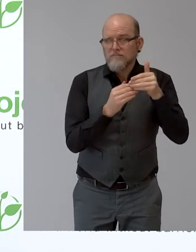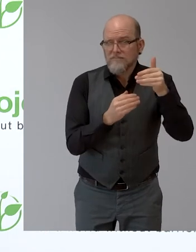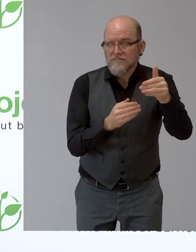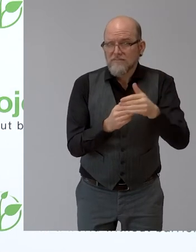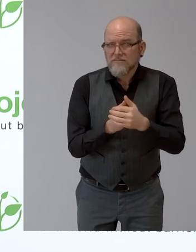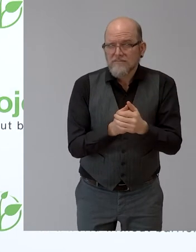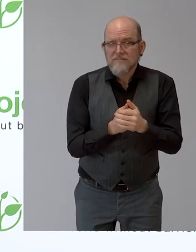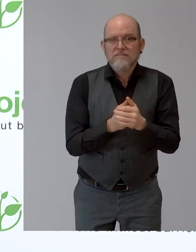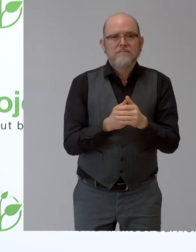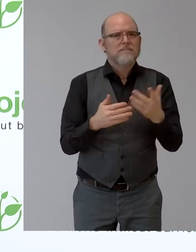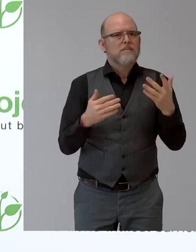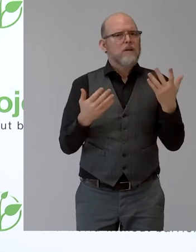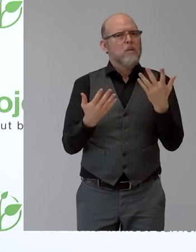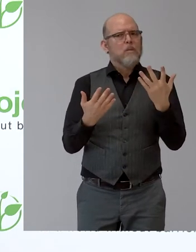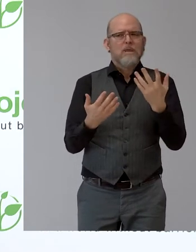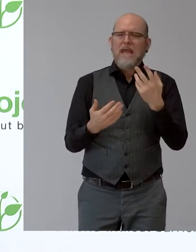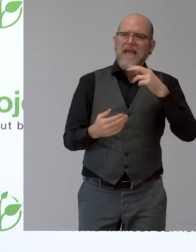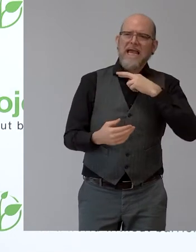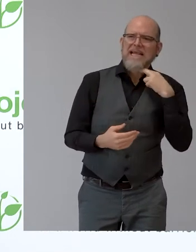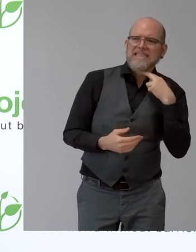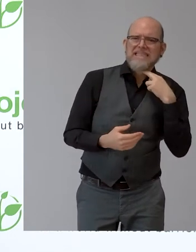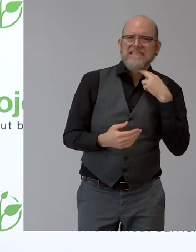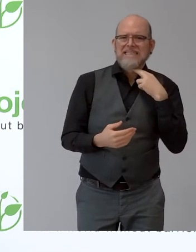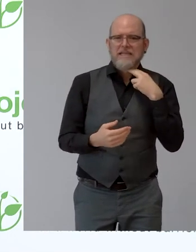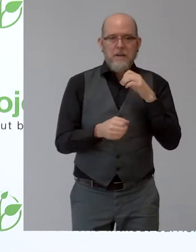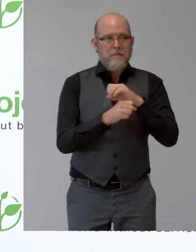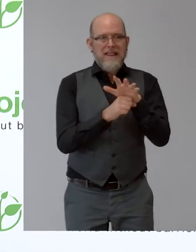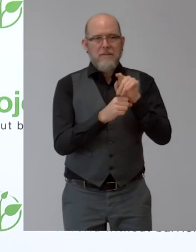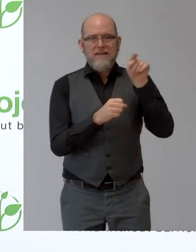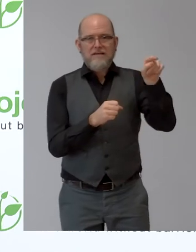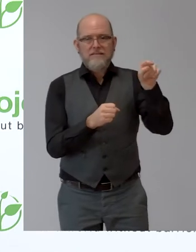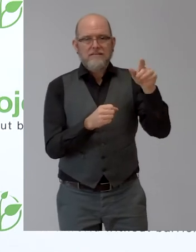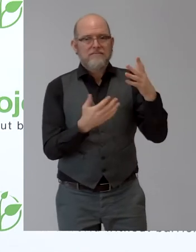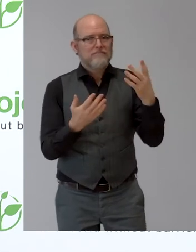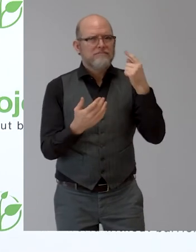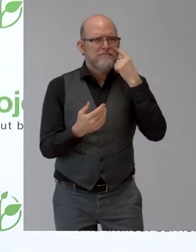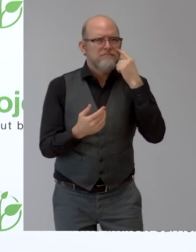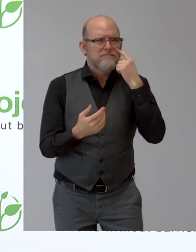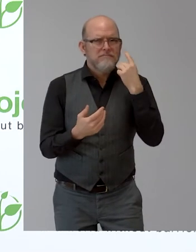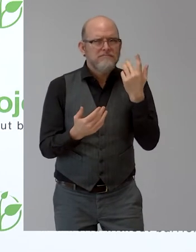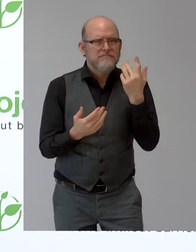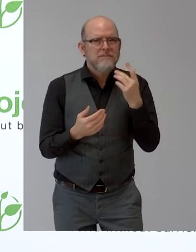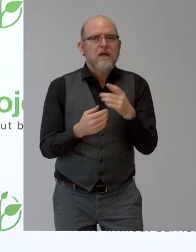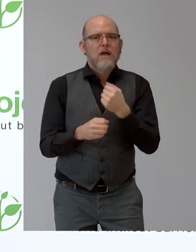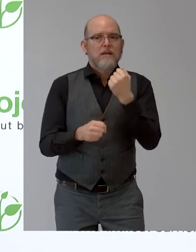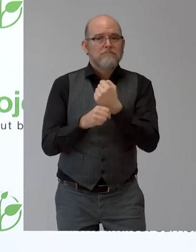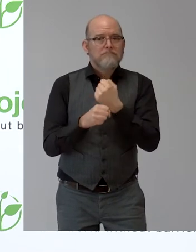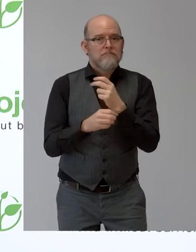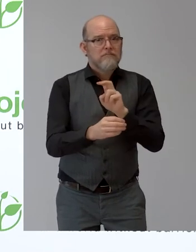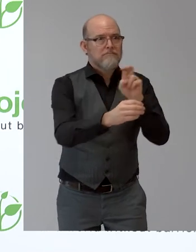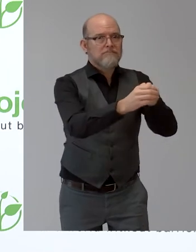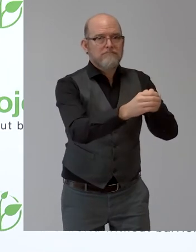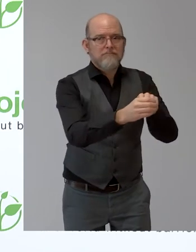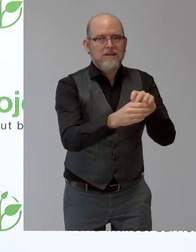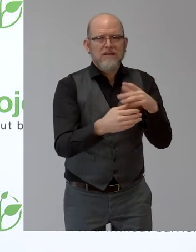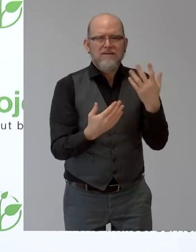sich aus der Pandemie im Hinblick auf die Beschäftigungssituation von Menschen mit Behinderungen? Welche Chancen können sich daraus ergeben?